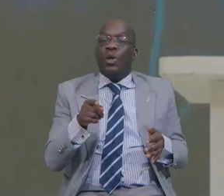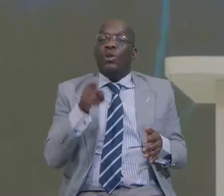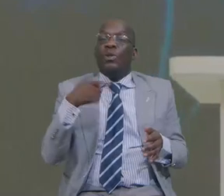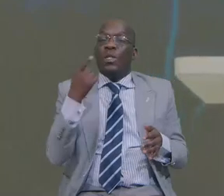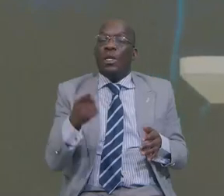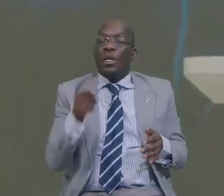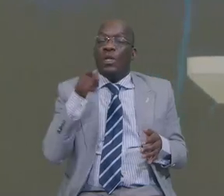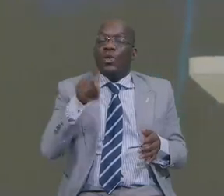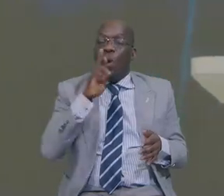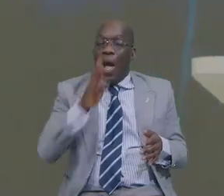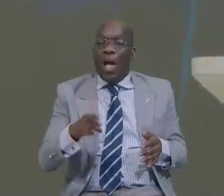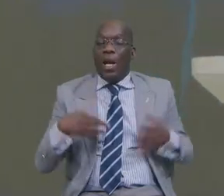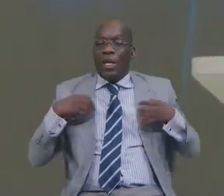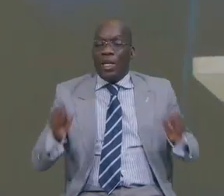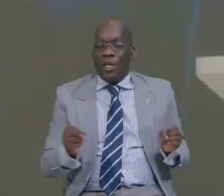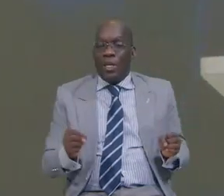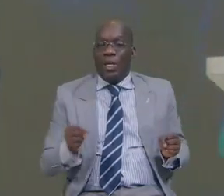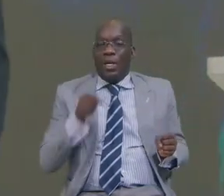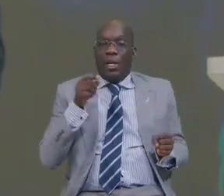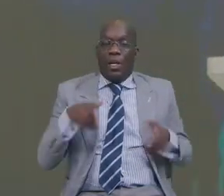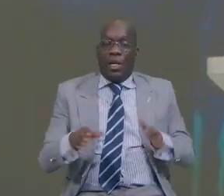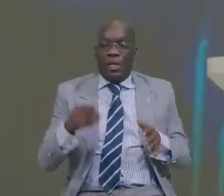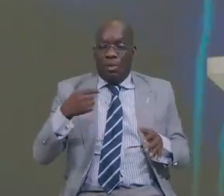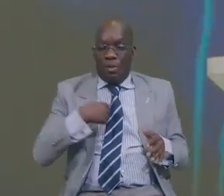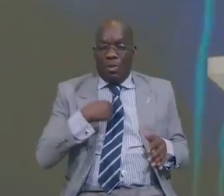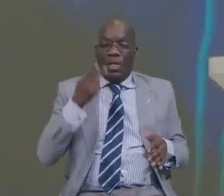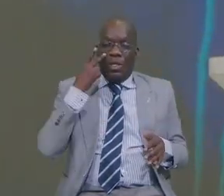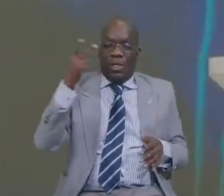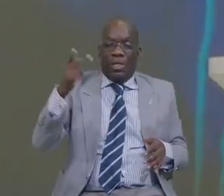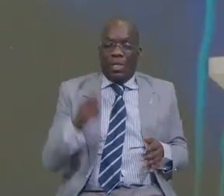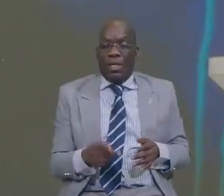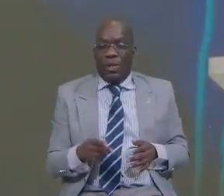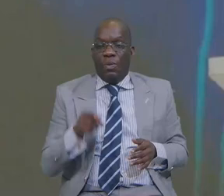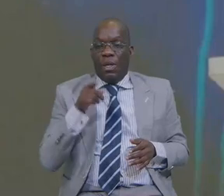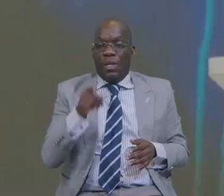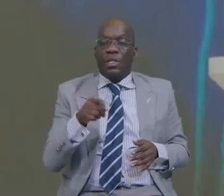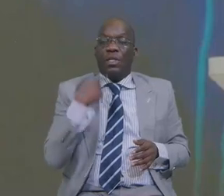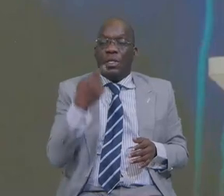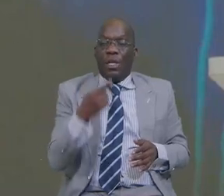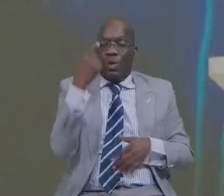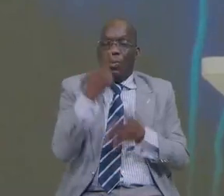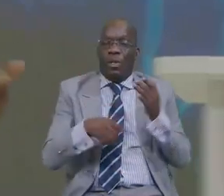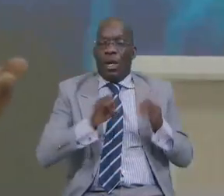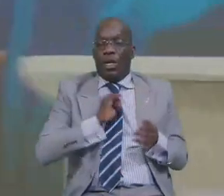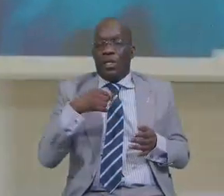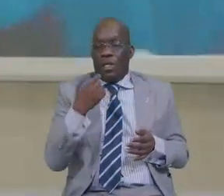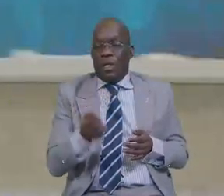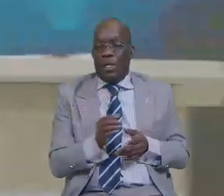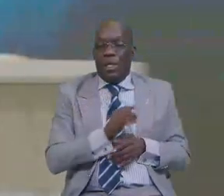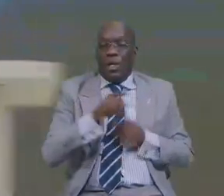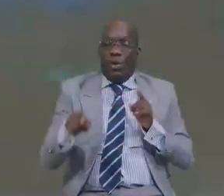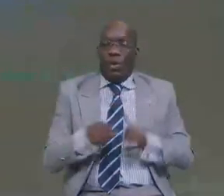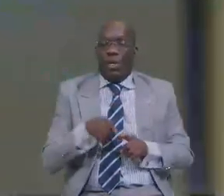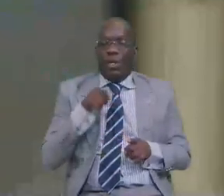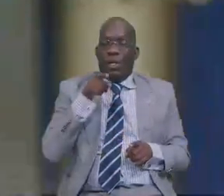seulement, tu es guéri, que je te vois. Alors, il a répété ce que j'ai dit. Et quand